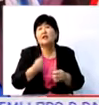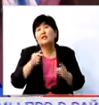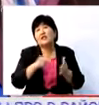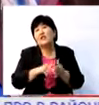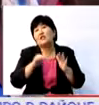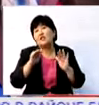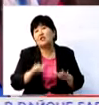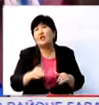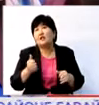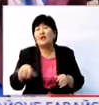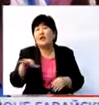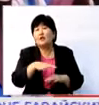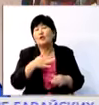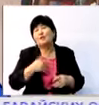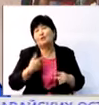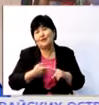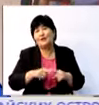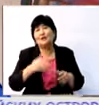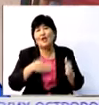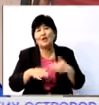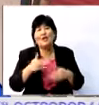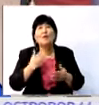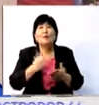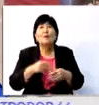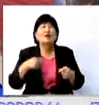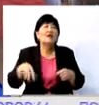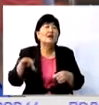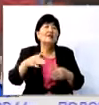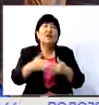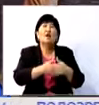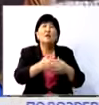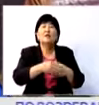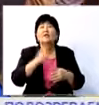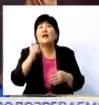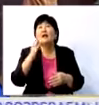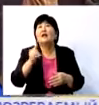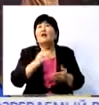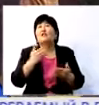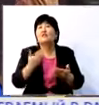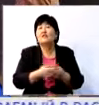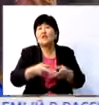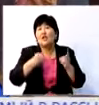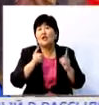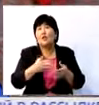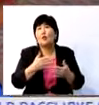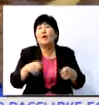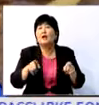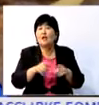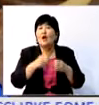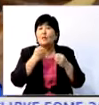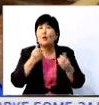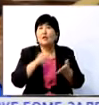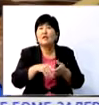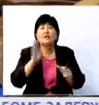ниже рыночных. Народ доволен, и мы тоже. Ярмарки приняли участие все пригородные хозяйства. Свежие и натуральные продукты, да еще по хорошей